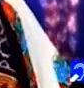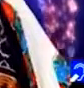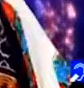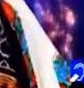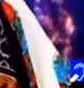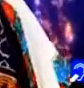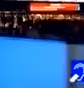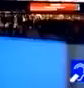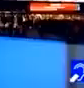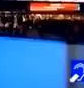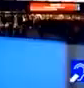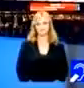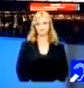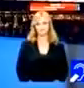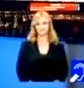069482271.